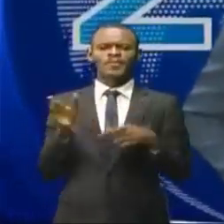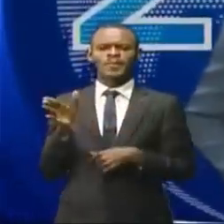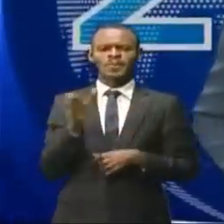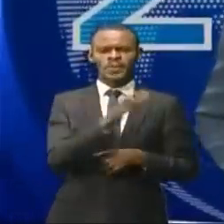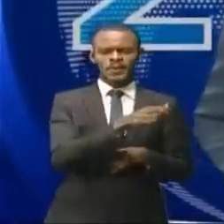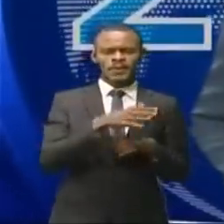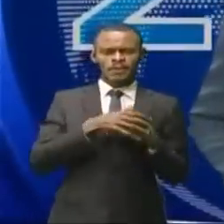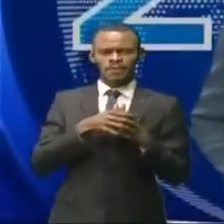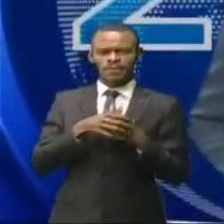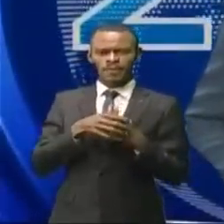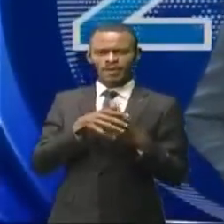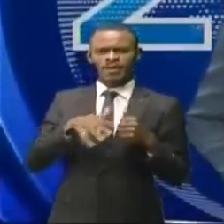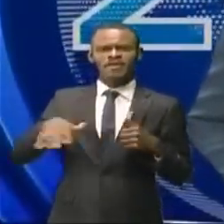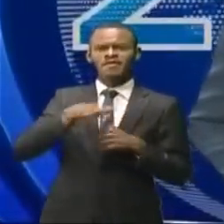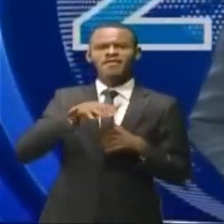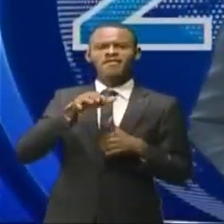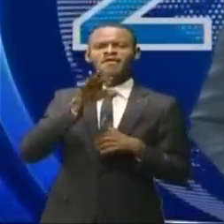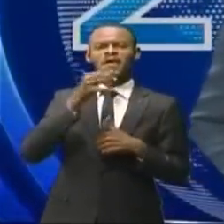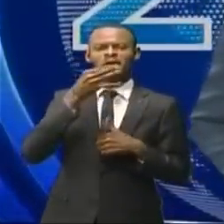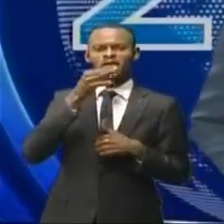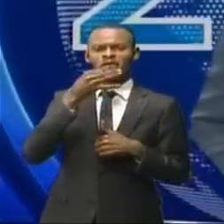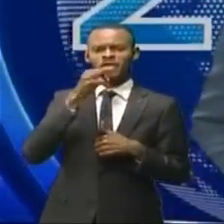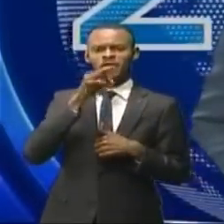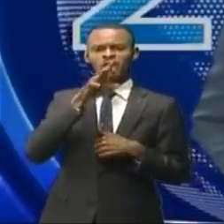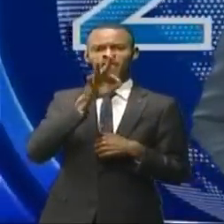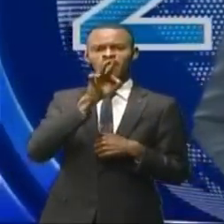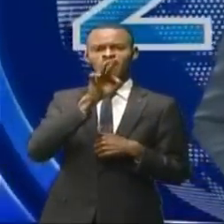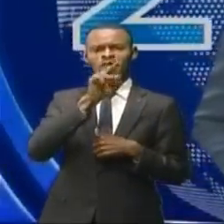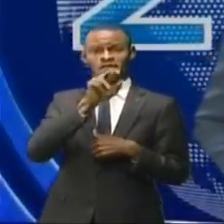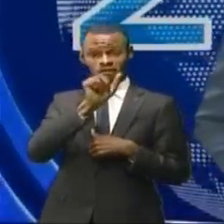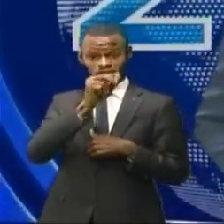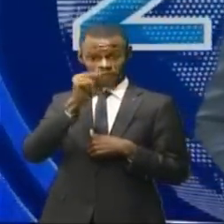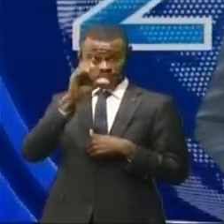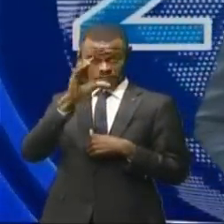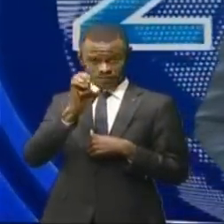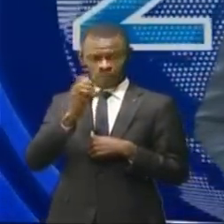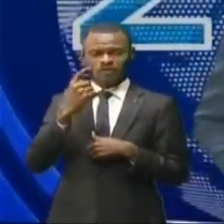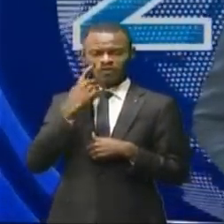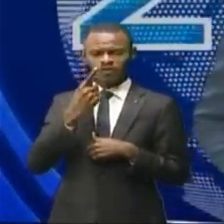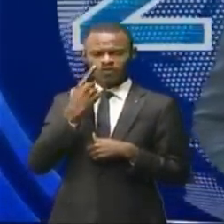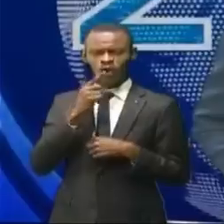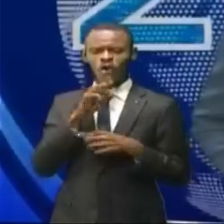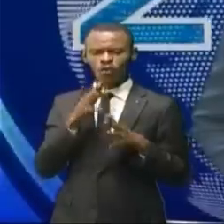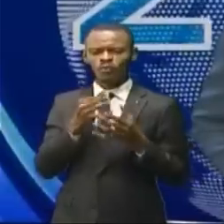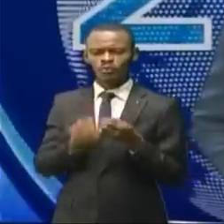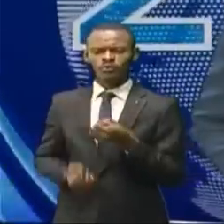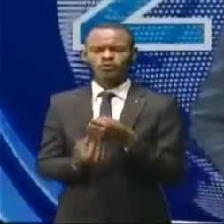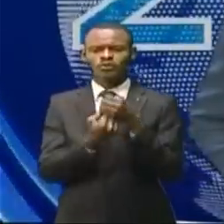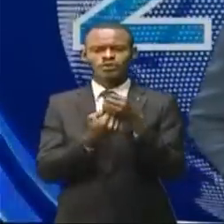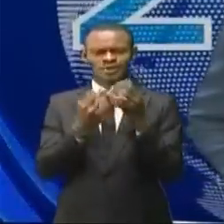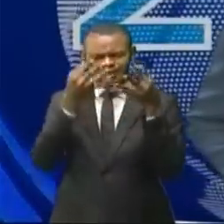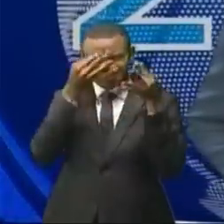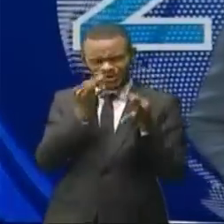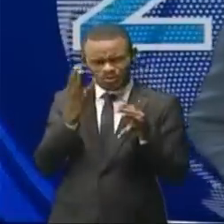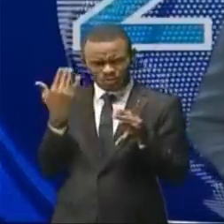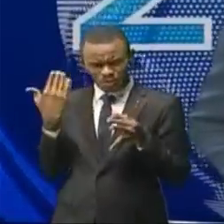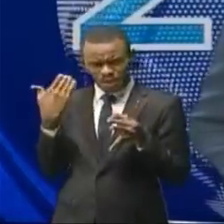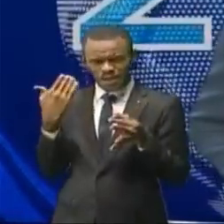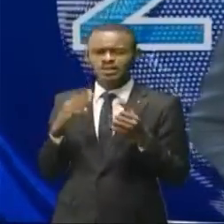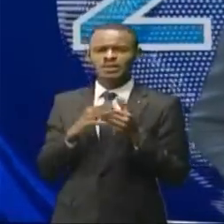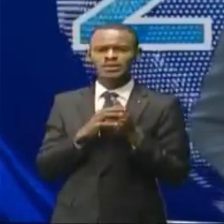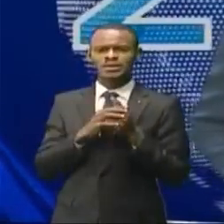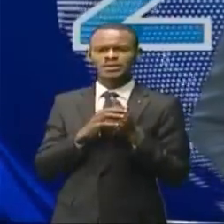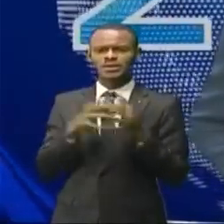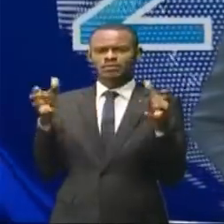France considère de priorité absolue la mise en oeuvre des prescrits de Luanda et de nairobie sur la situation sécuritaire dans la partie